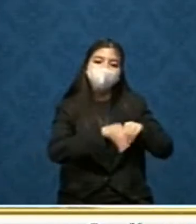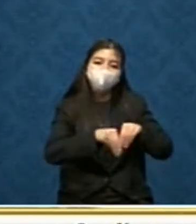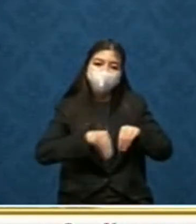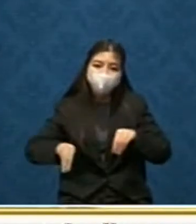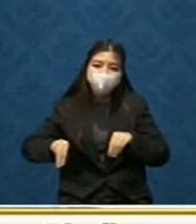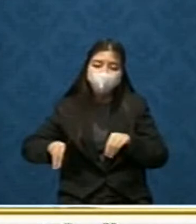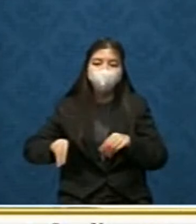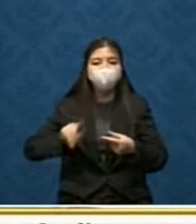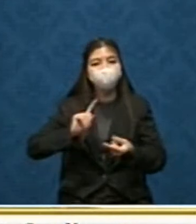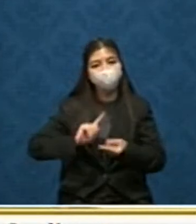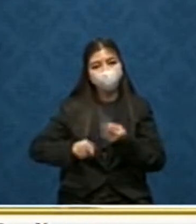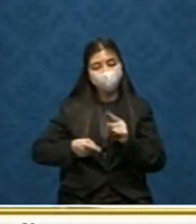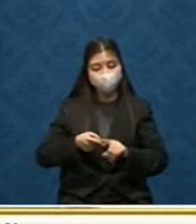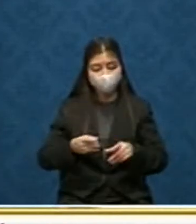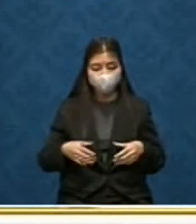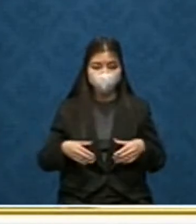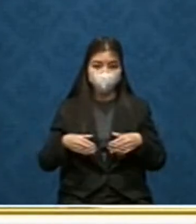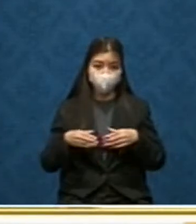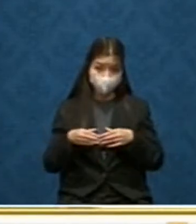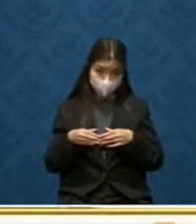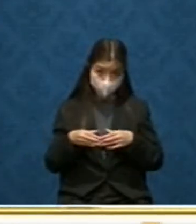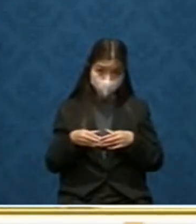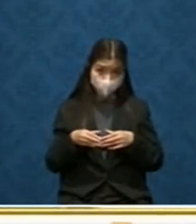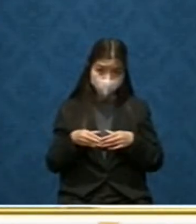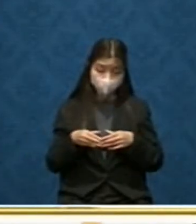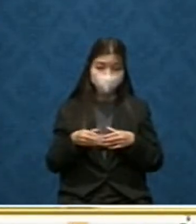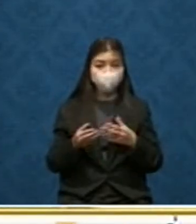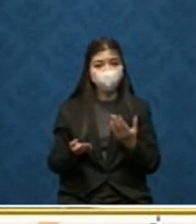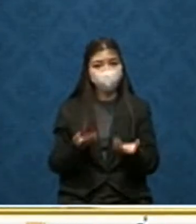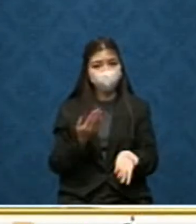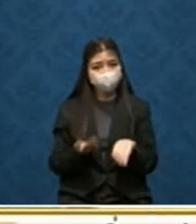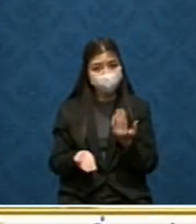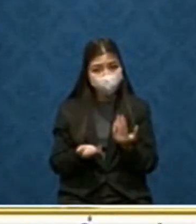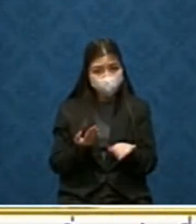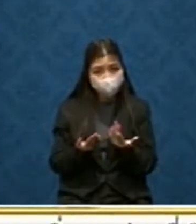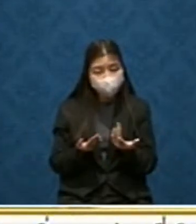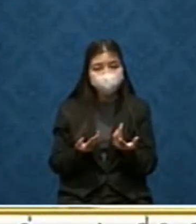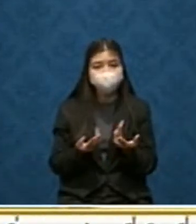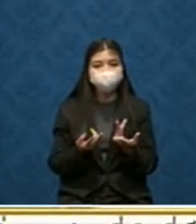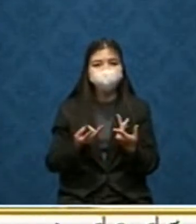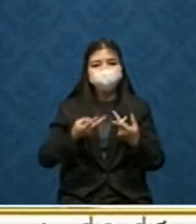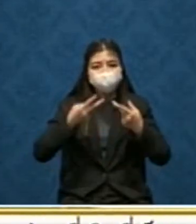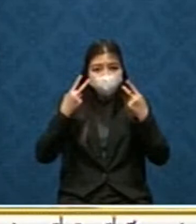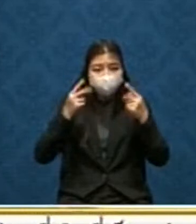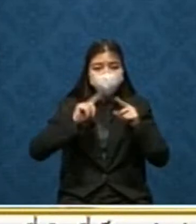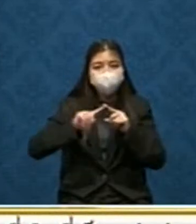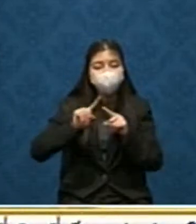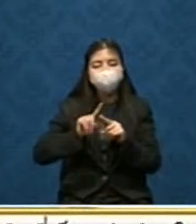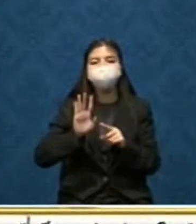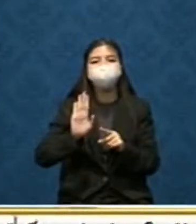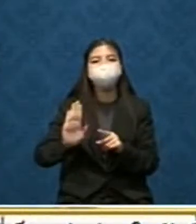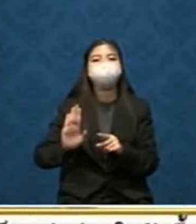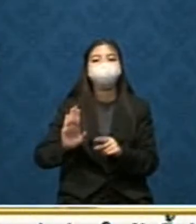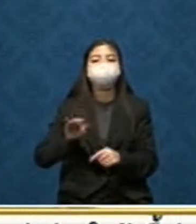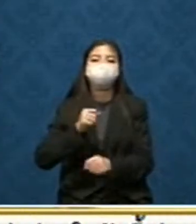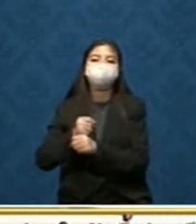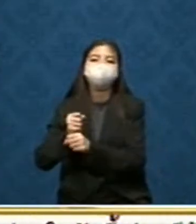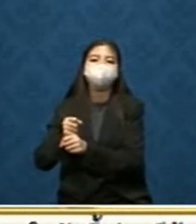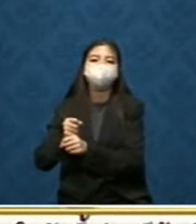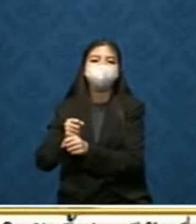ท่านไว้จะเอาพักท่านไว้จะเอาอาจรจกรพวกนี้ไว้หรือจะเอาชีวตคนไทยไ้